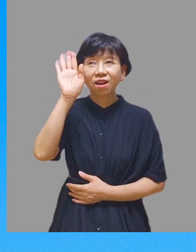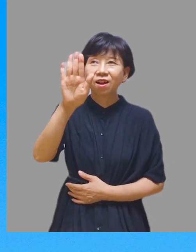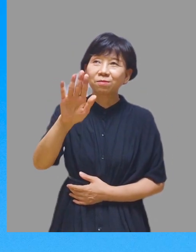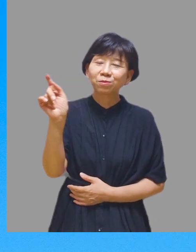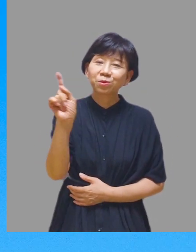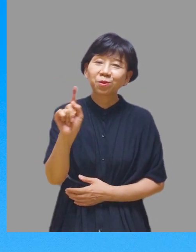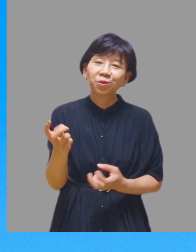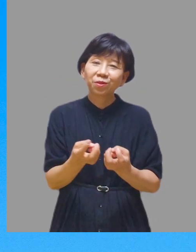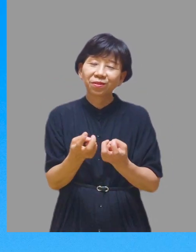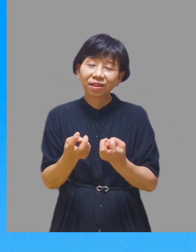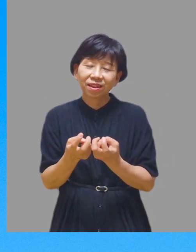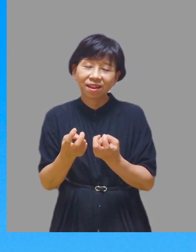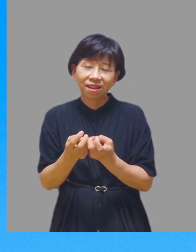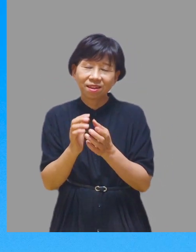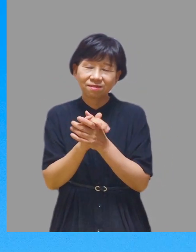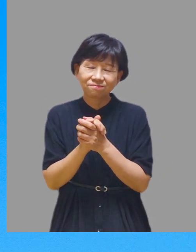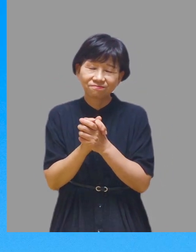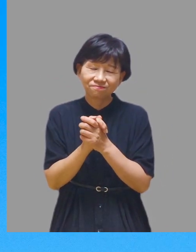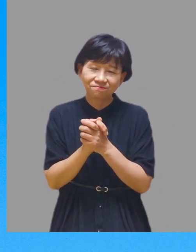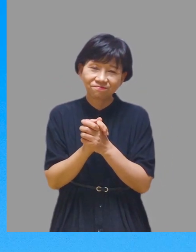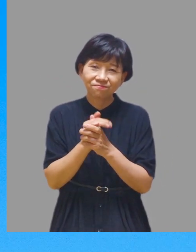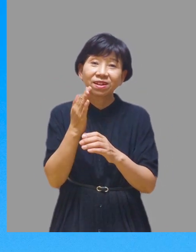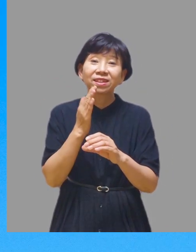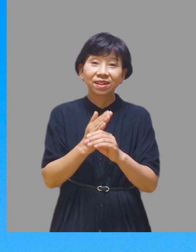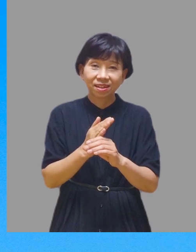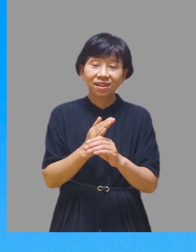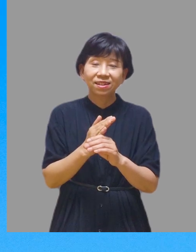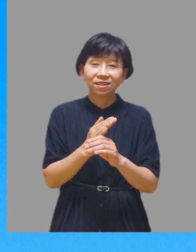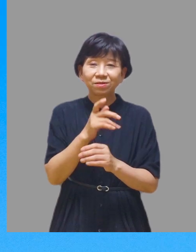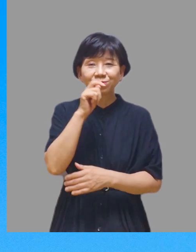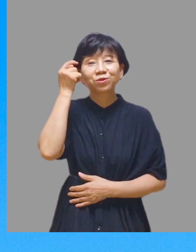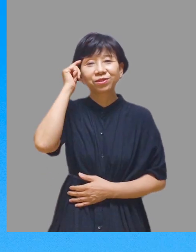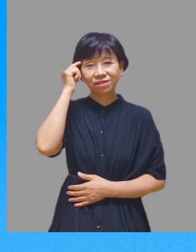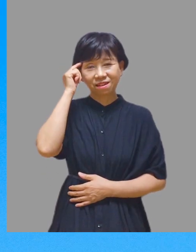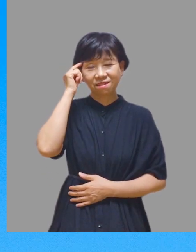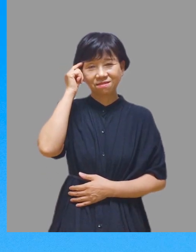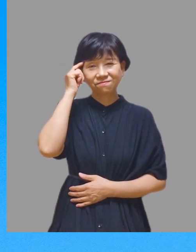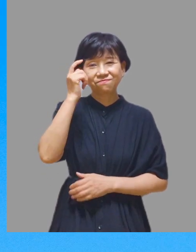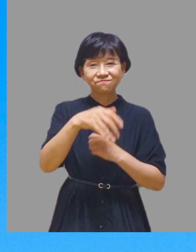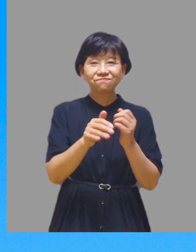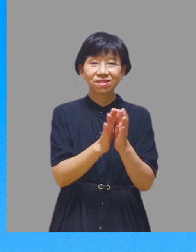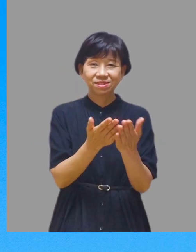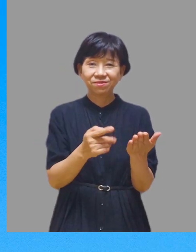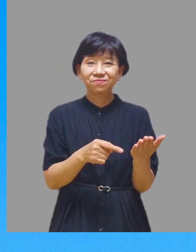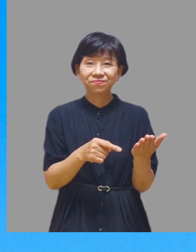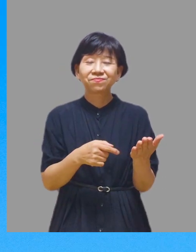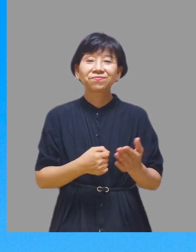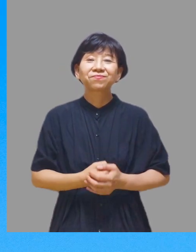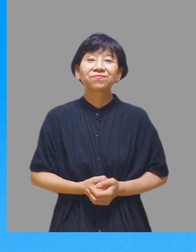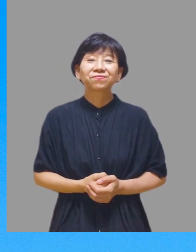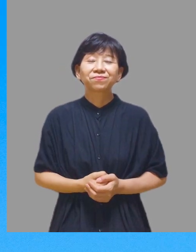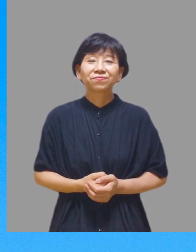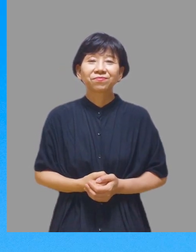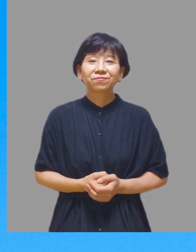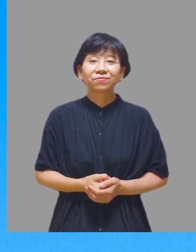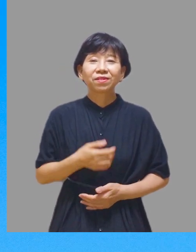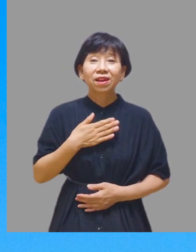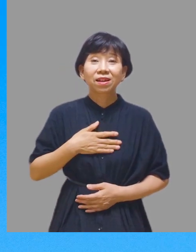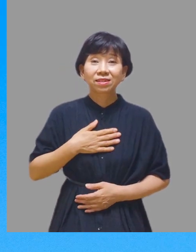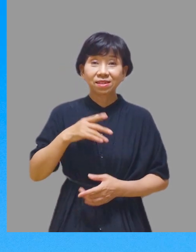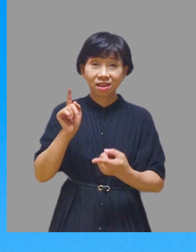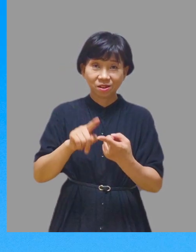좋을까 기도하다가 몇 주 전에 계속 묵상했던 말씀이에요. 우리가 잘